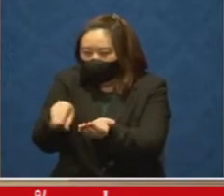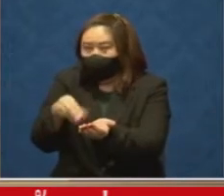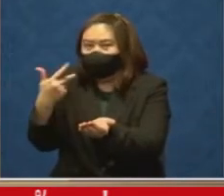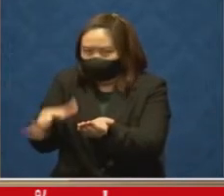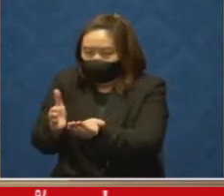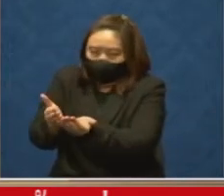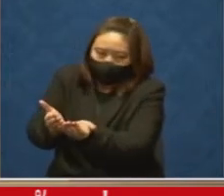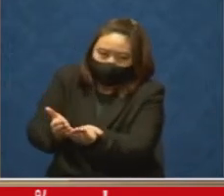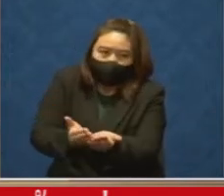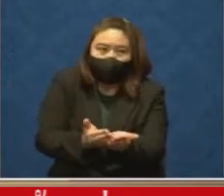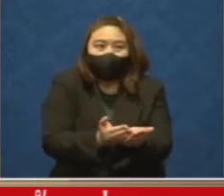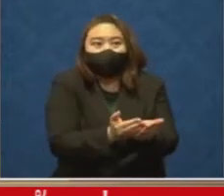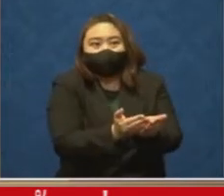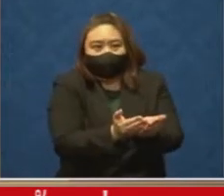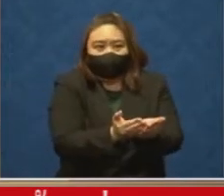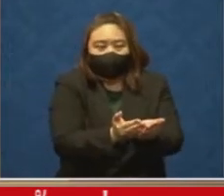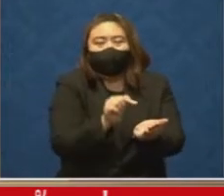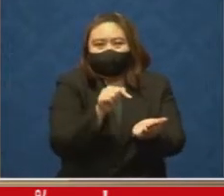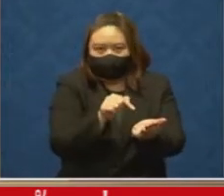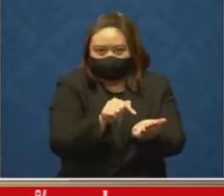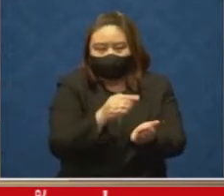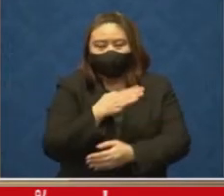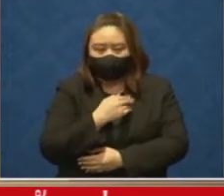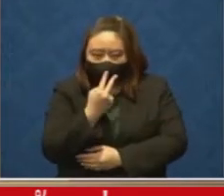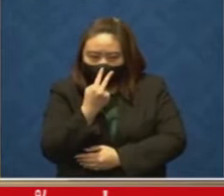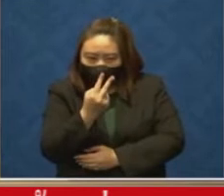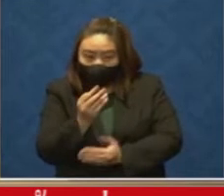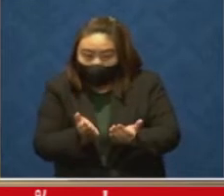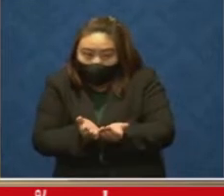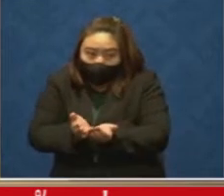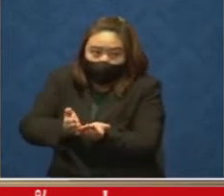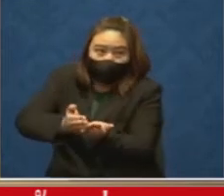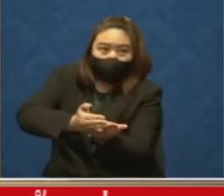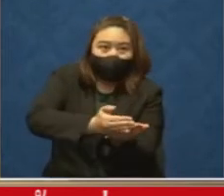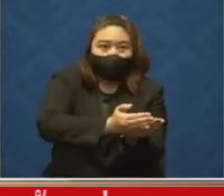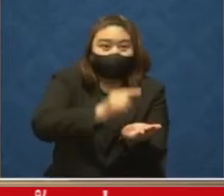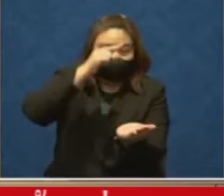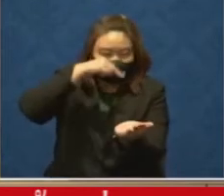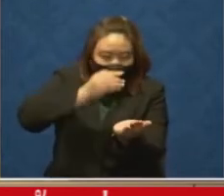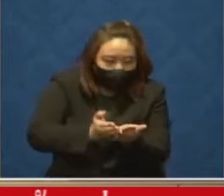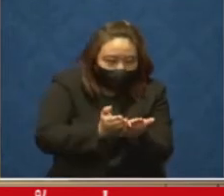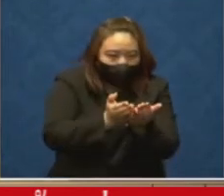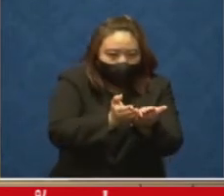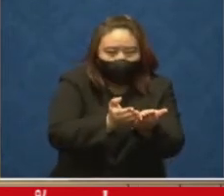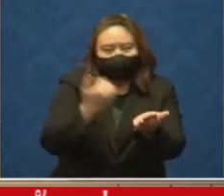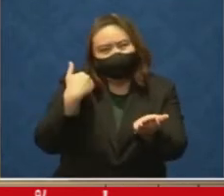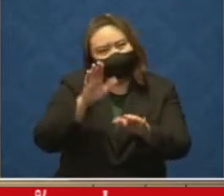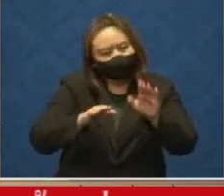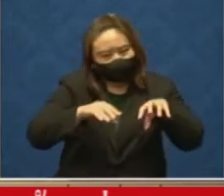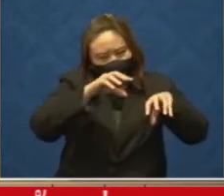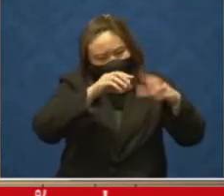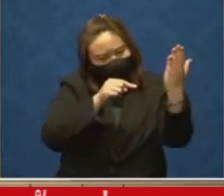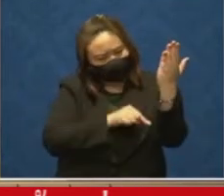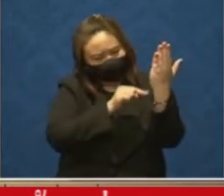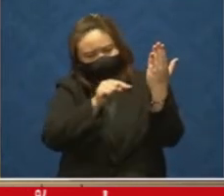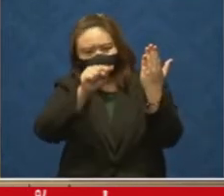หลังจากที่เลือไปขนน้มนมาแล้วนี่ครับผมเช็ค สอบแล้วนะครับท่าเลือที่ข้นน้มนในประเทศไทยเนี่ยมีอยประมาณ 20 กระถ้